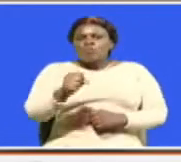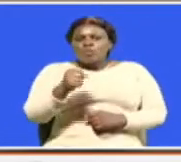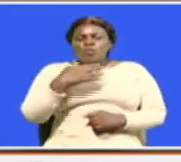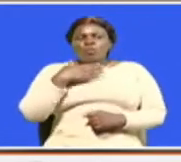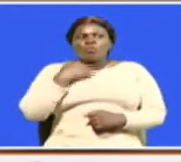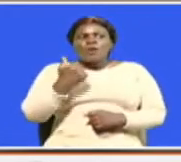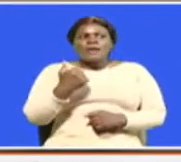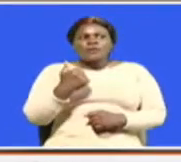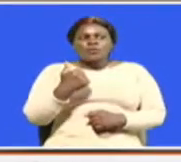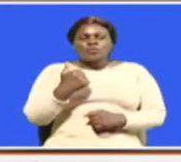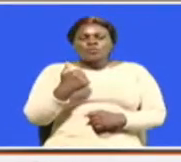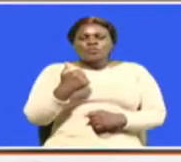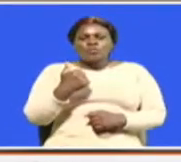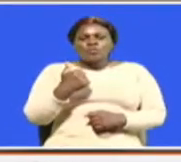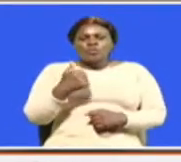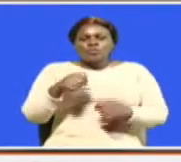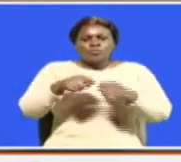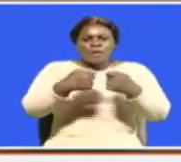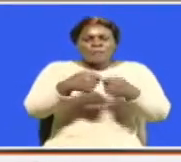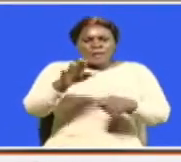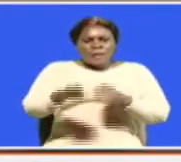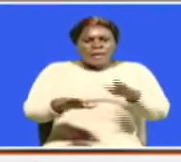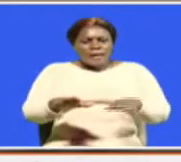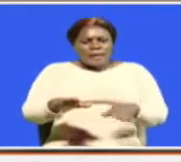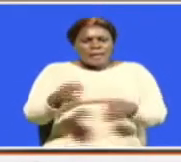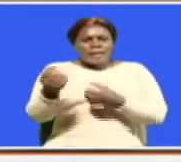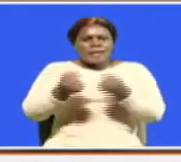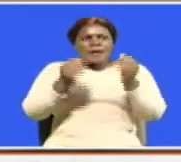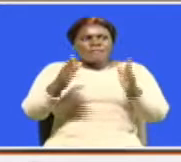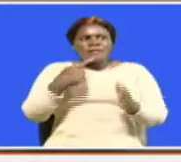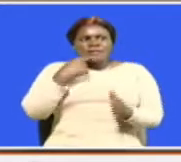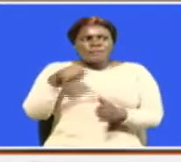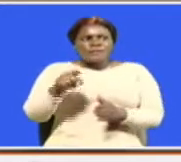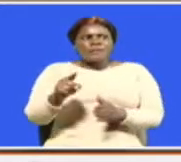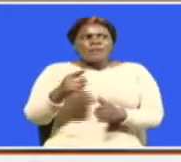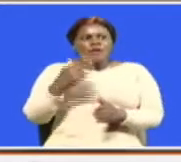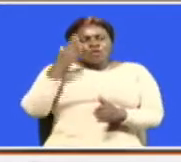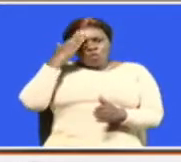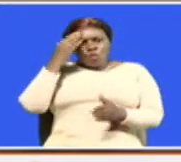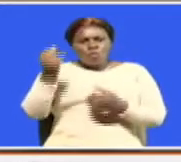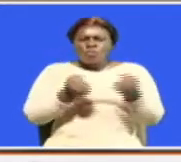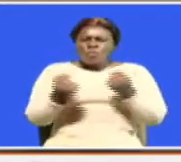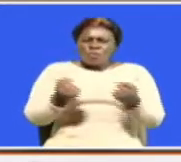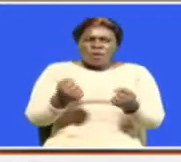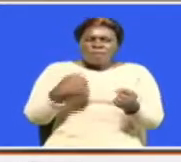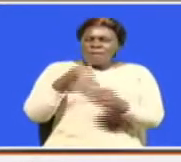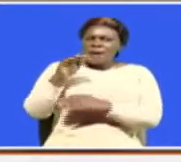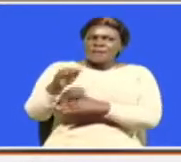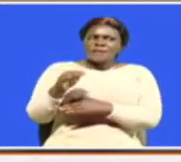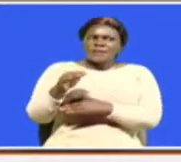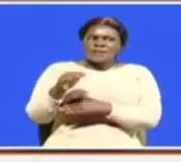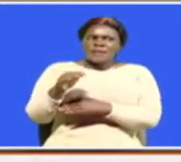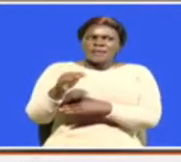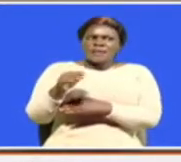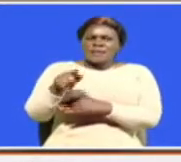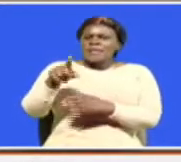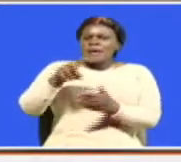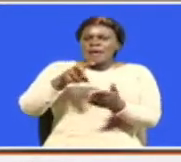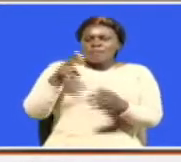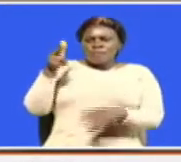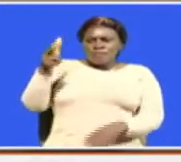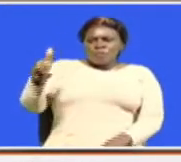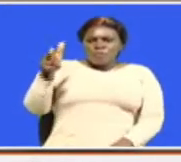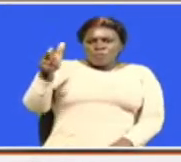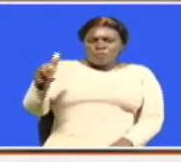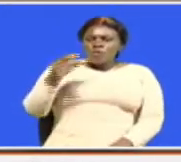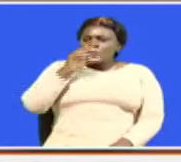alikuwa anakula wildebeest nyingine yenye imeumia miguu. So huyu driver akasema nani anajua kuendesha gari ndio at least ya shoot